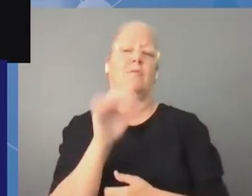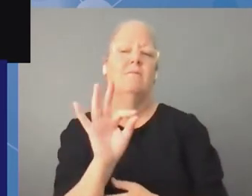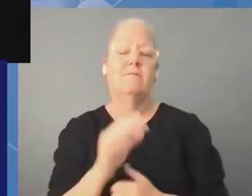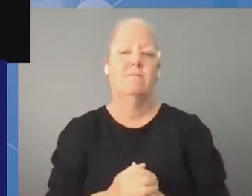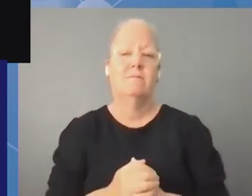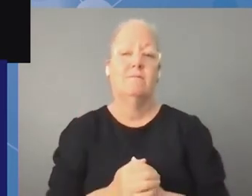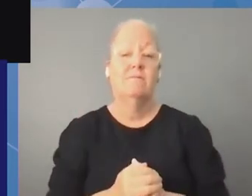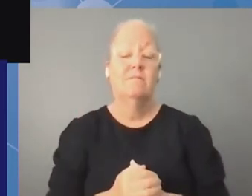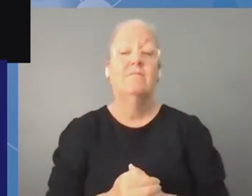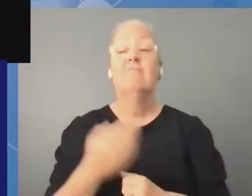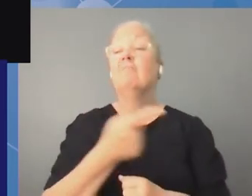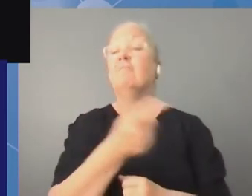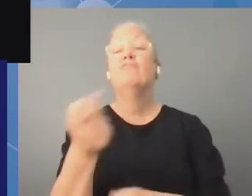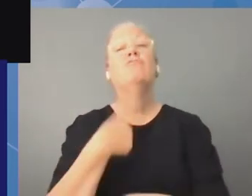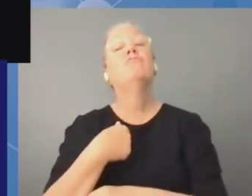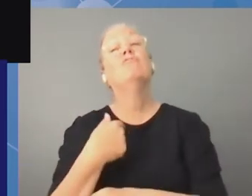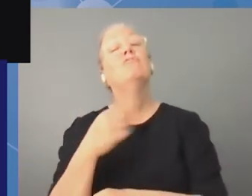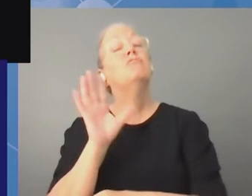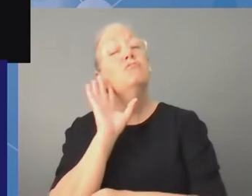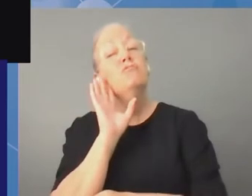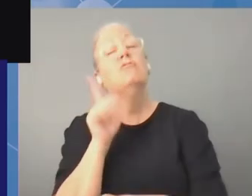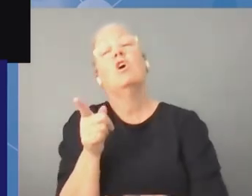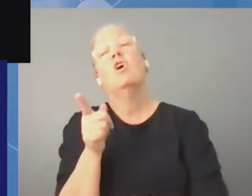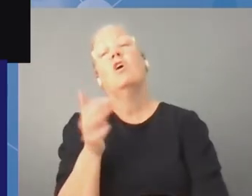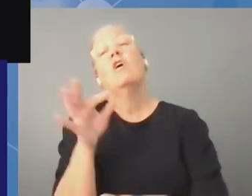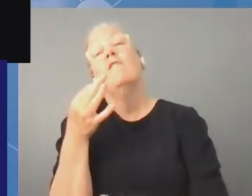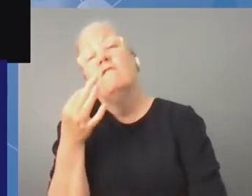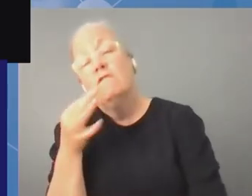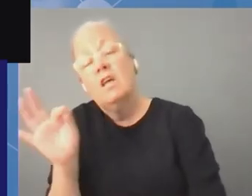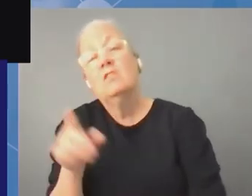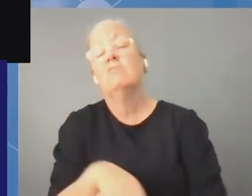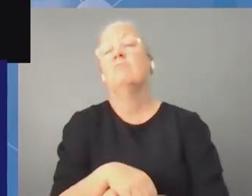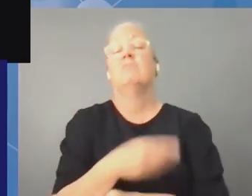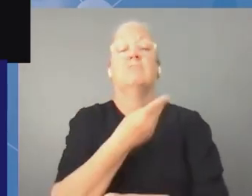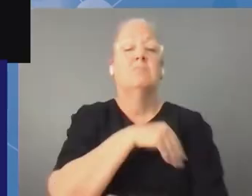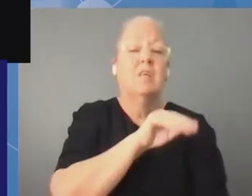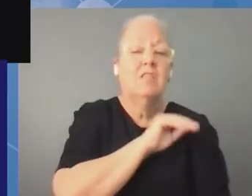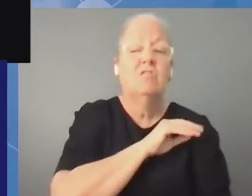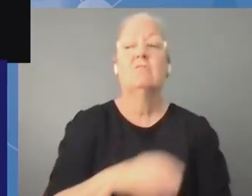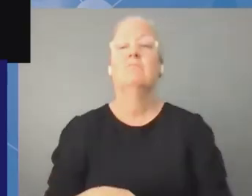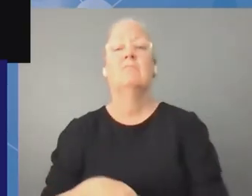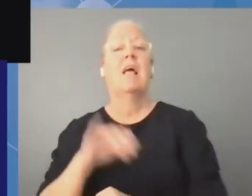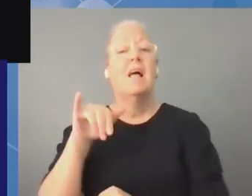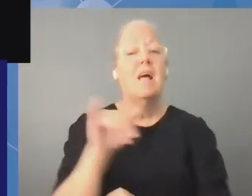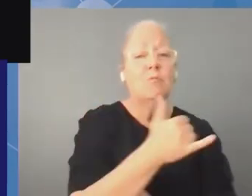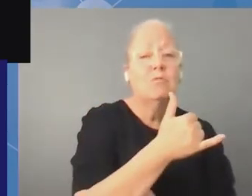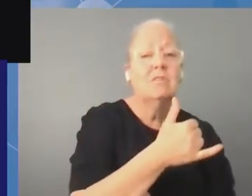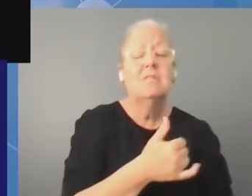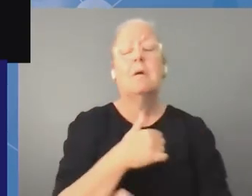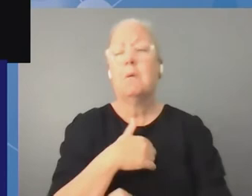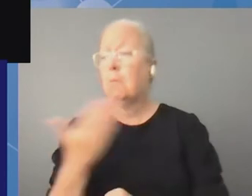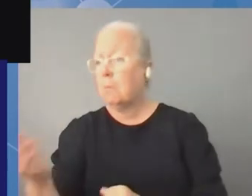英文、法文、阿拉伯文、西班牙文。一方面的是标明的我们这个论坛的一个多元化的吧，它的分